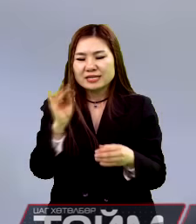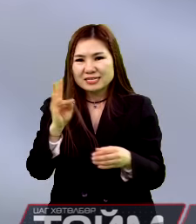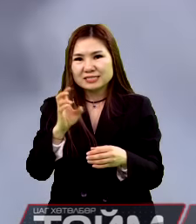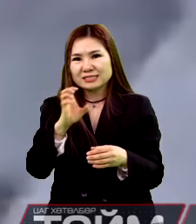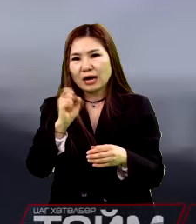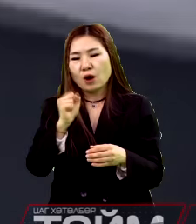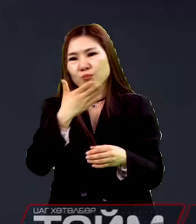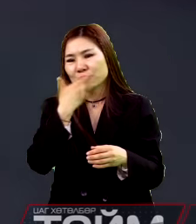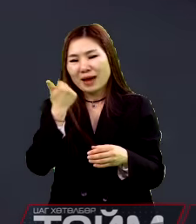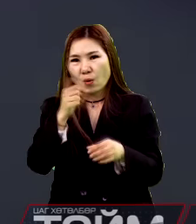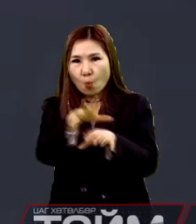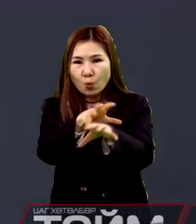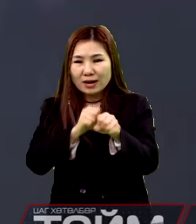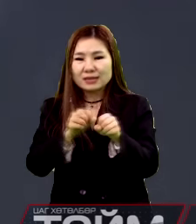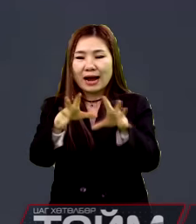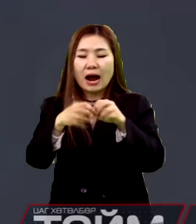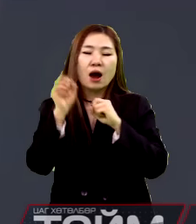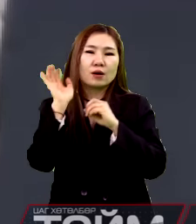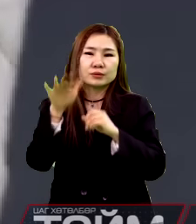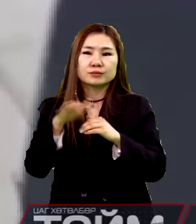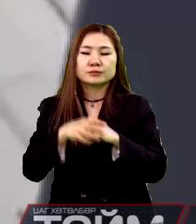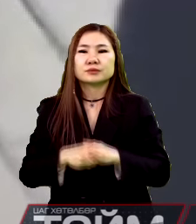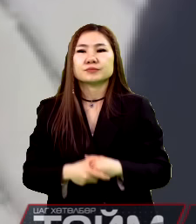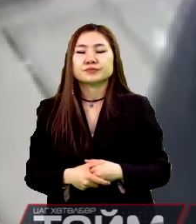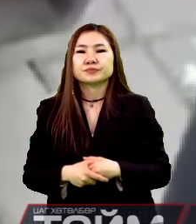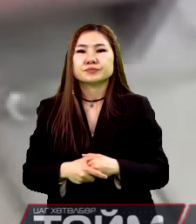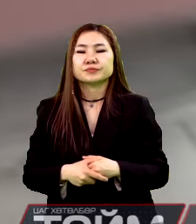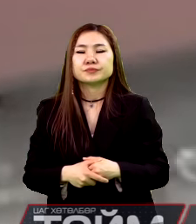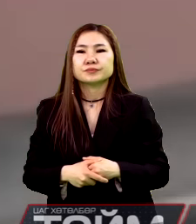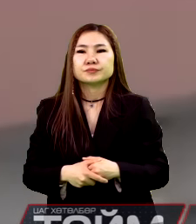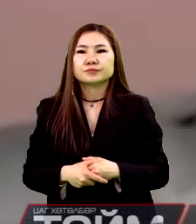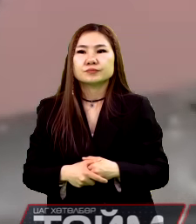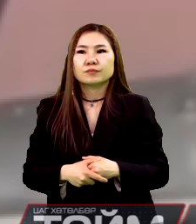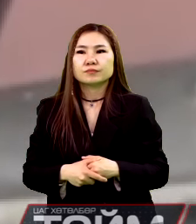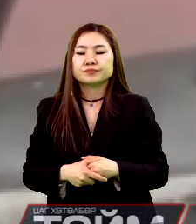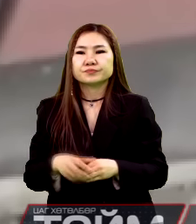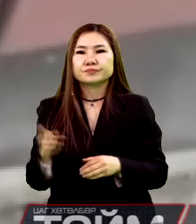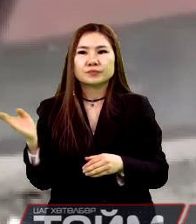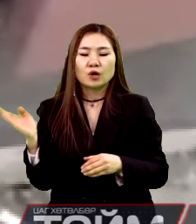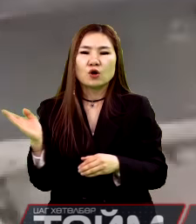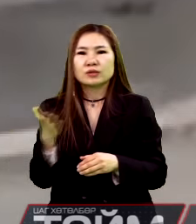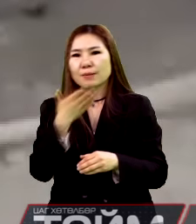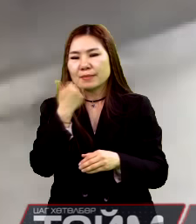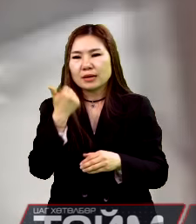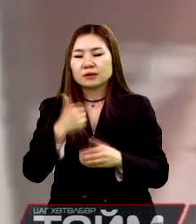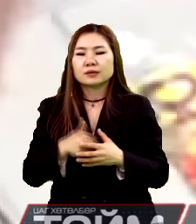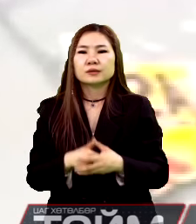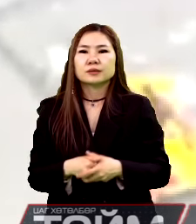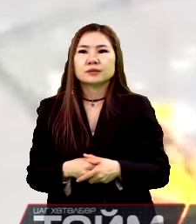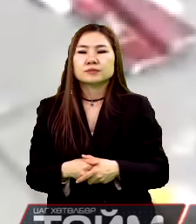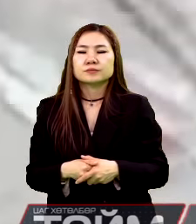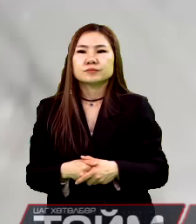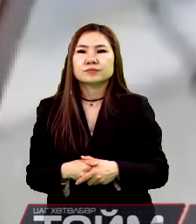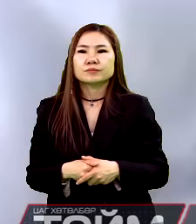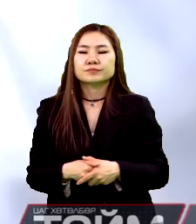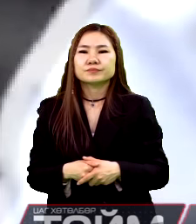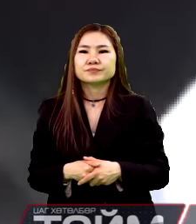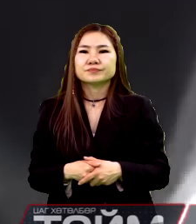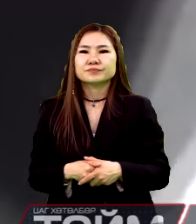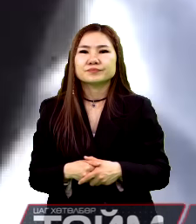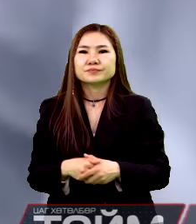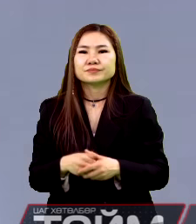авчиж байгаа байхгүй энэ энэ чинь ингээд салдаг юм тий доторх сав нь байхгүй энийх бас байхгүй